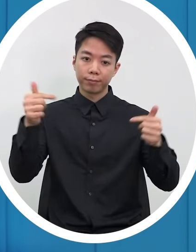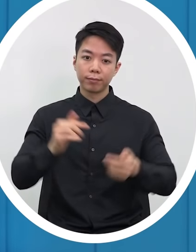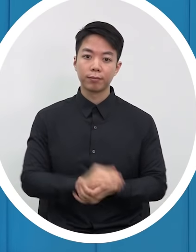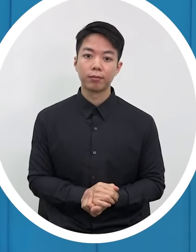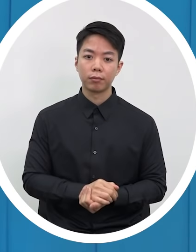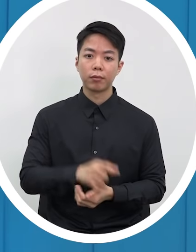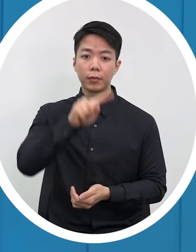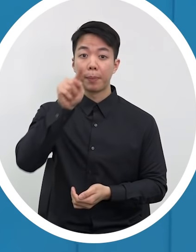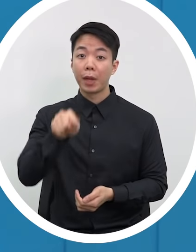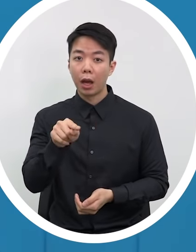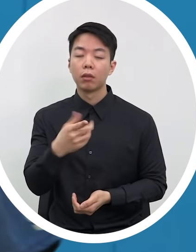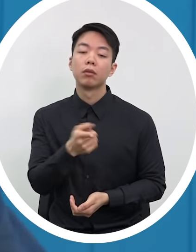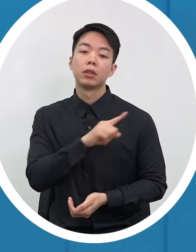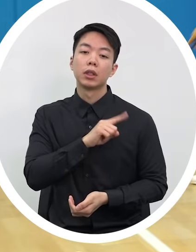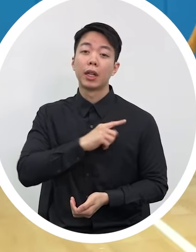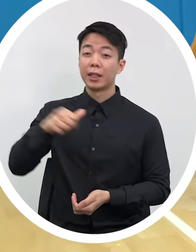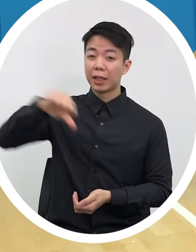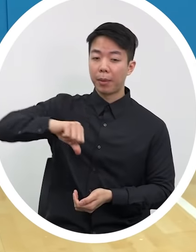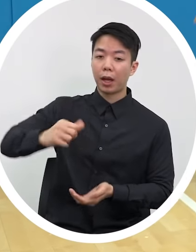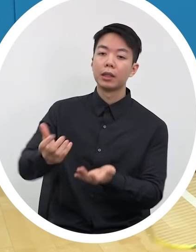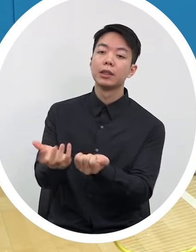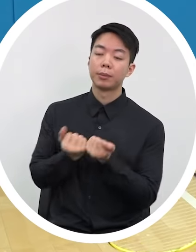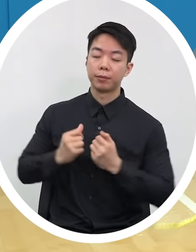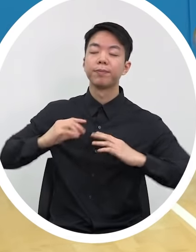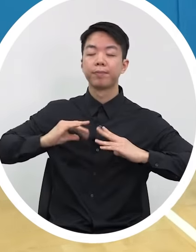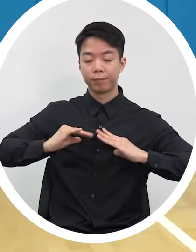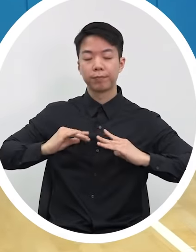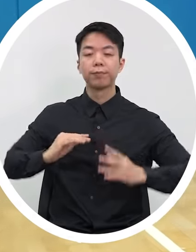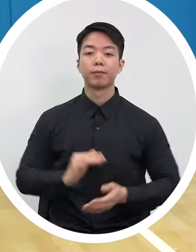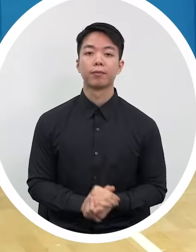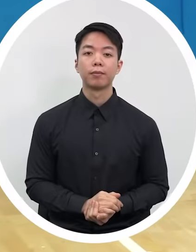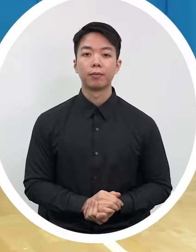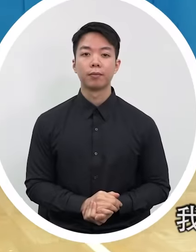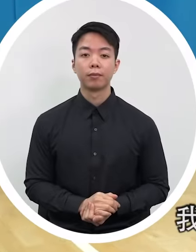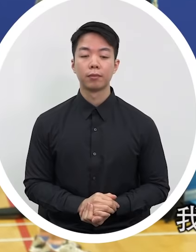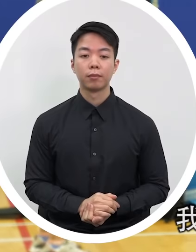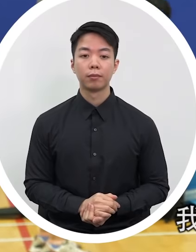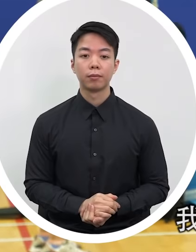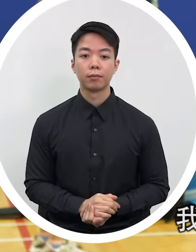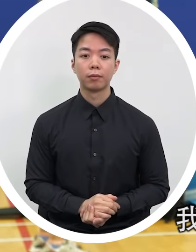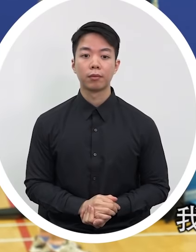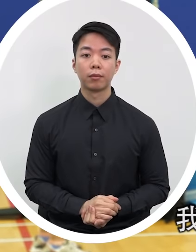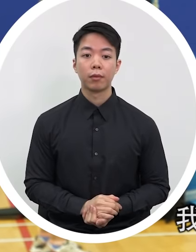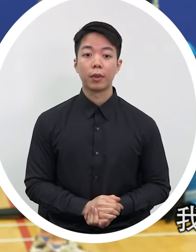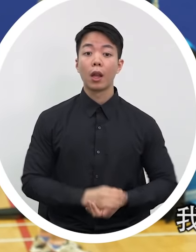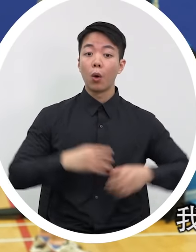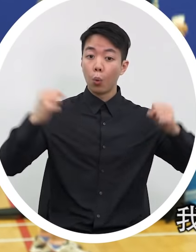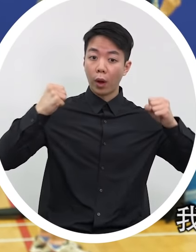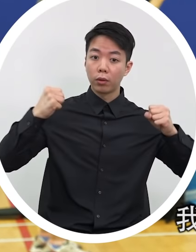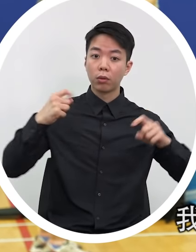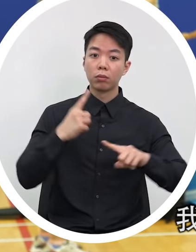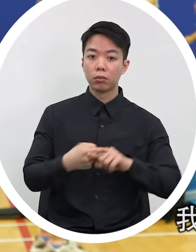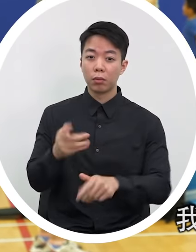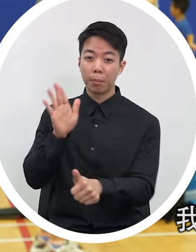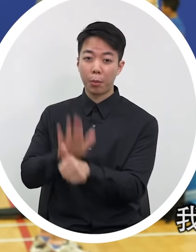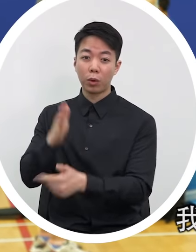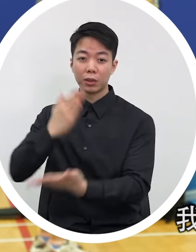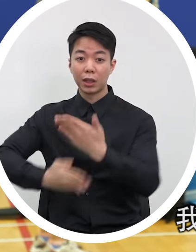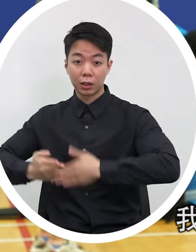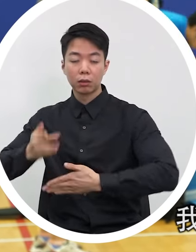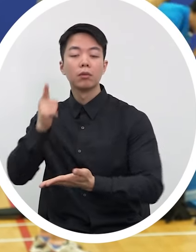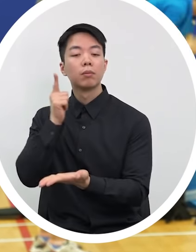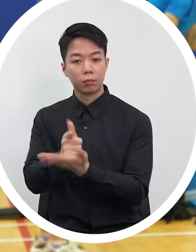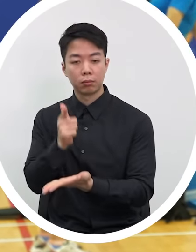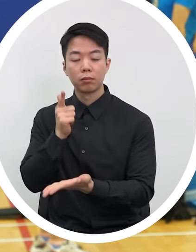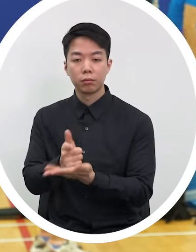我覺得係源自因為我面對失敗嘅時候鬆容咗。 咁所以我覺得運動對殘疾人士嚟講係緊